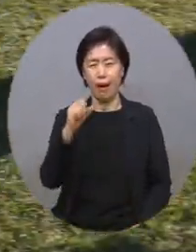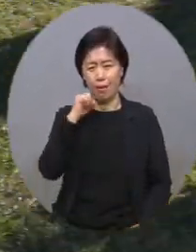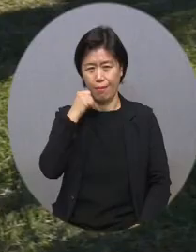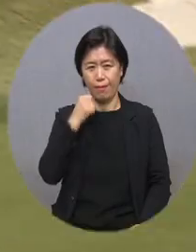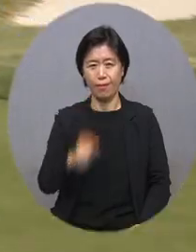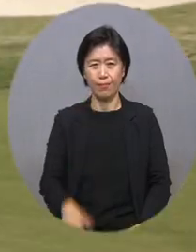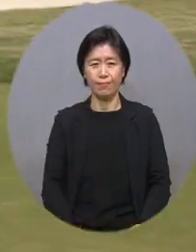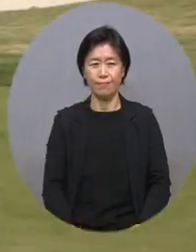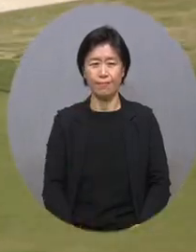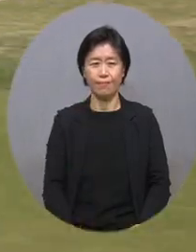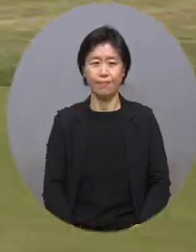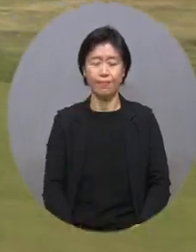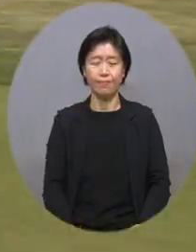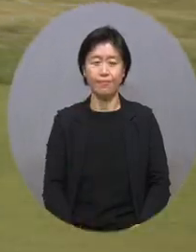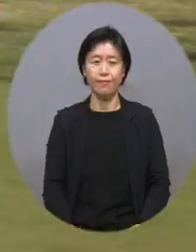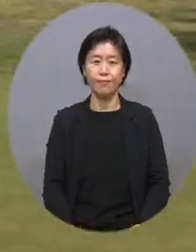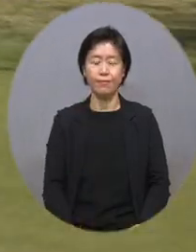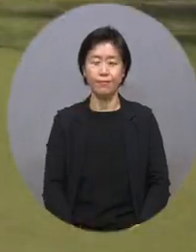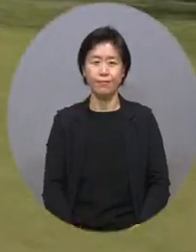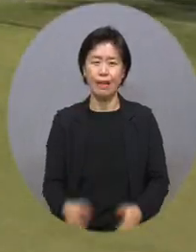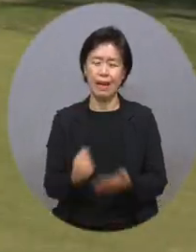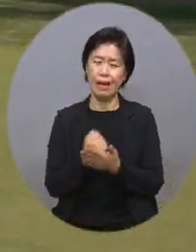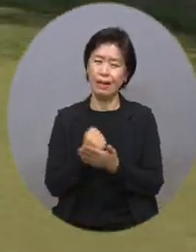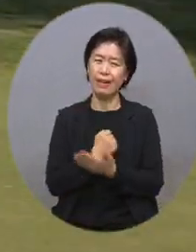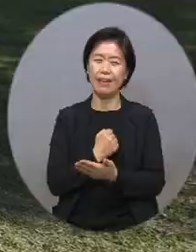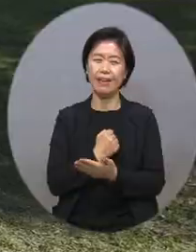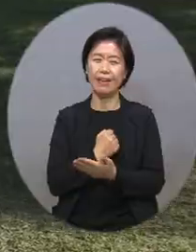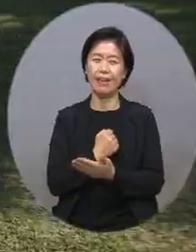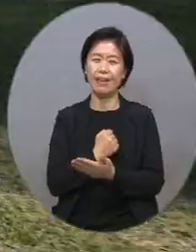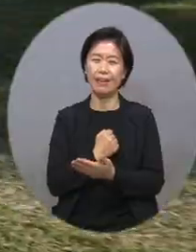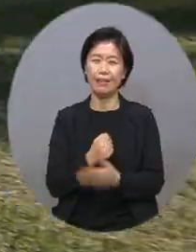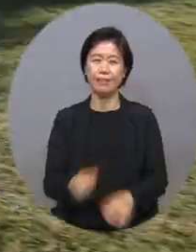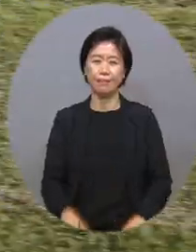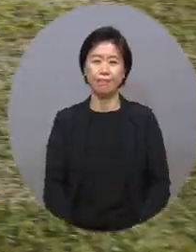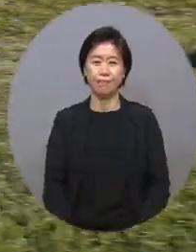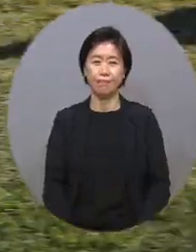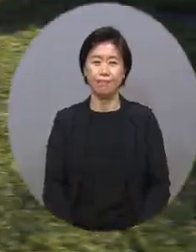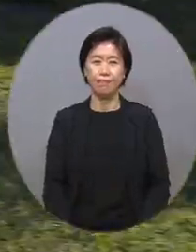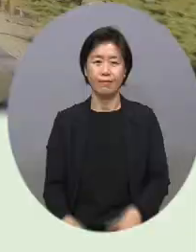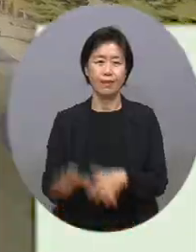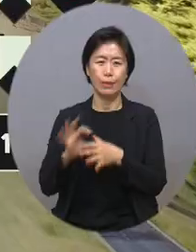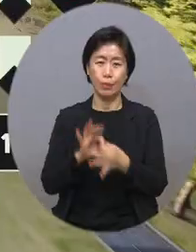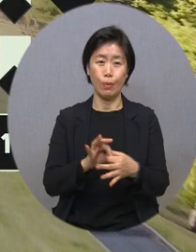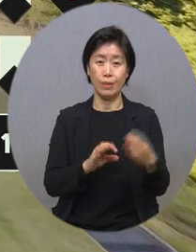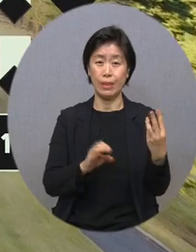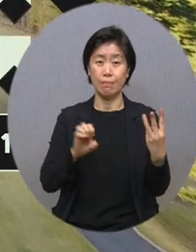생각하니까 저는 것 같아. 그래서 혼란스러워서. 아, 계속 슬리퍼시네요. 보고 씨.